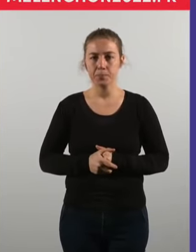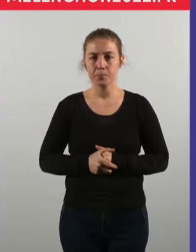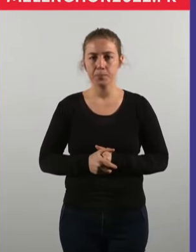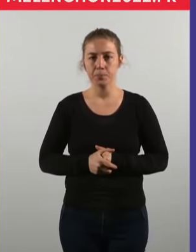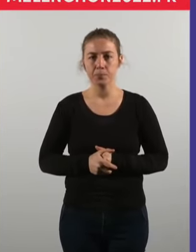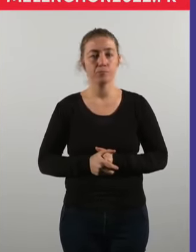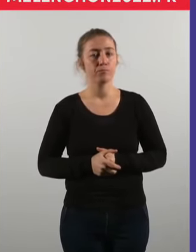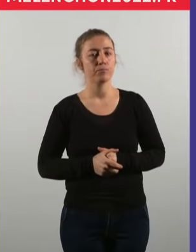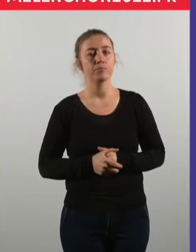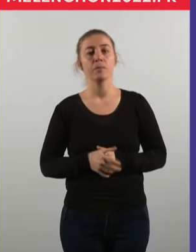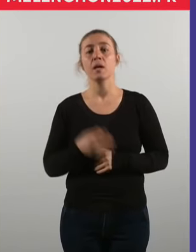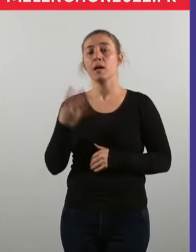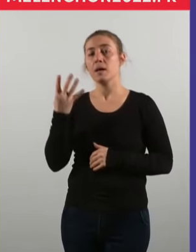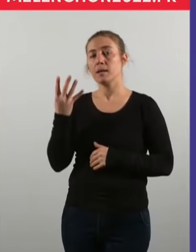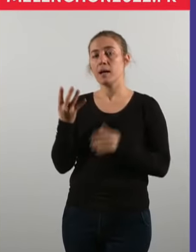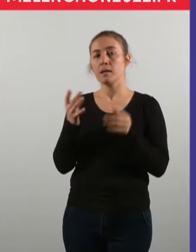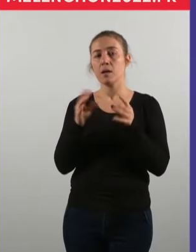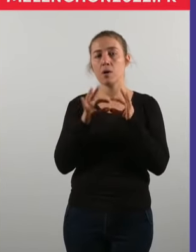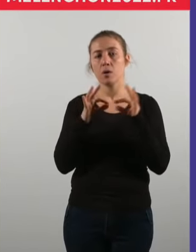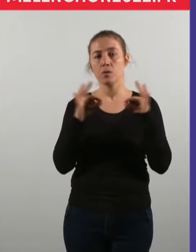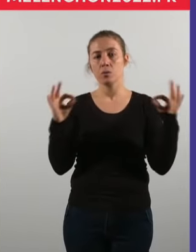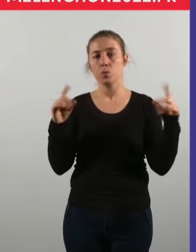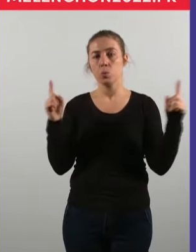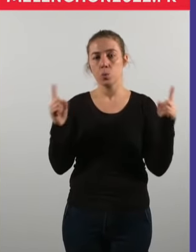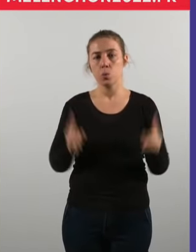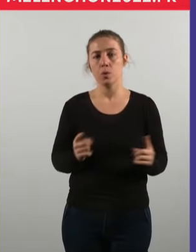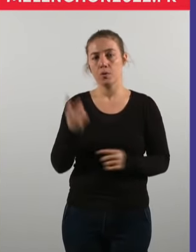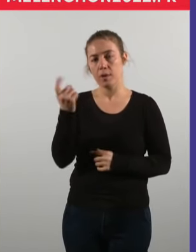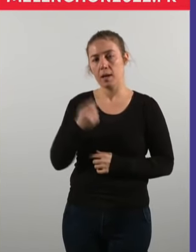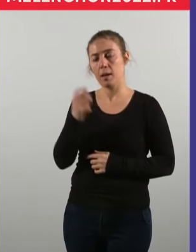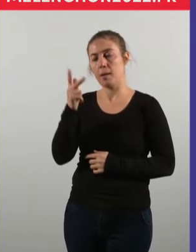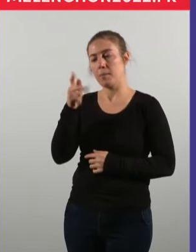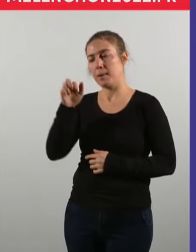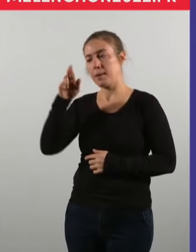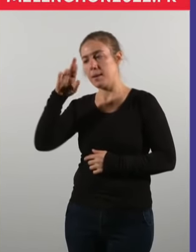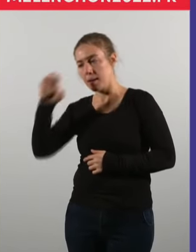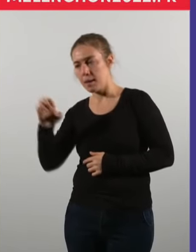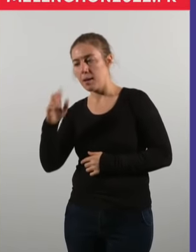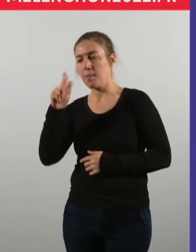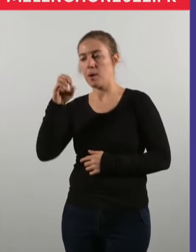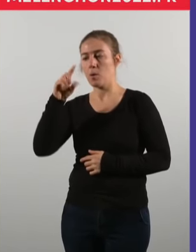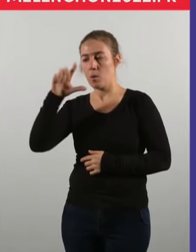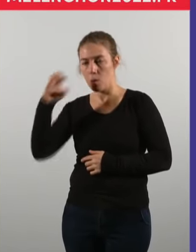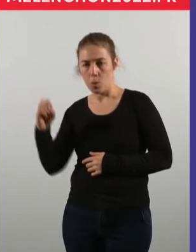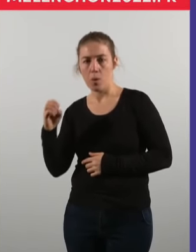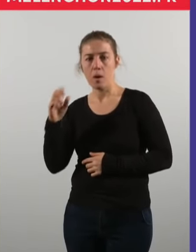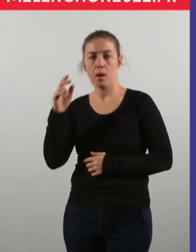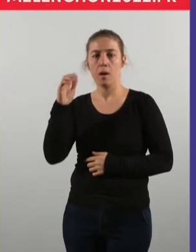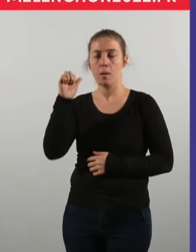Courte citation de Pier Paolo Pasolini. 1.